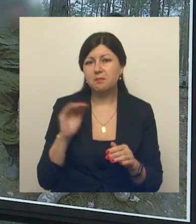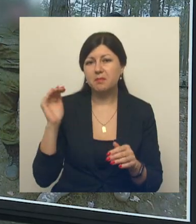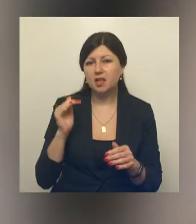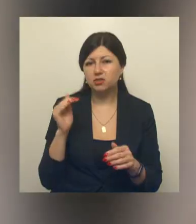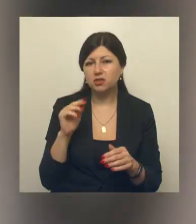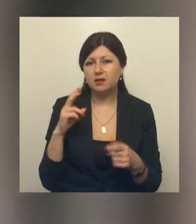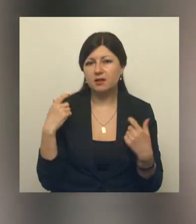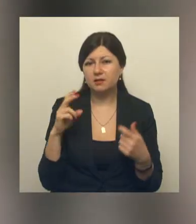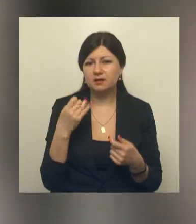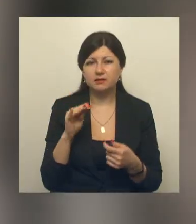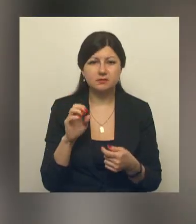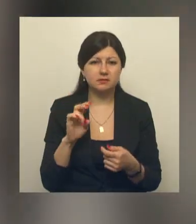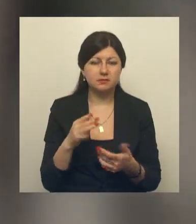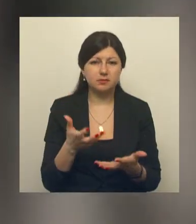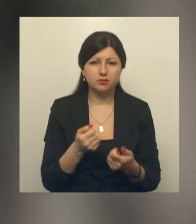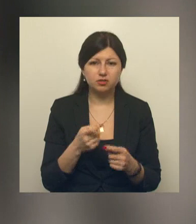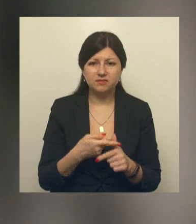лейтенанта.